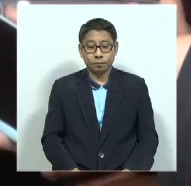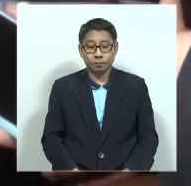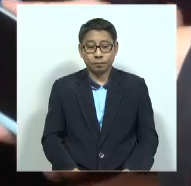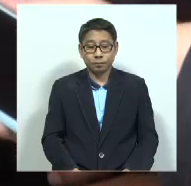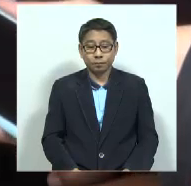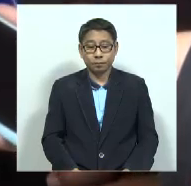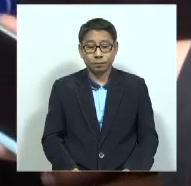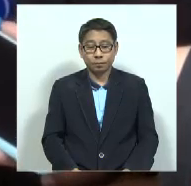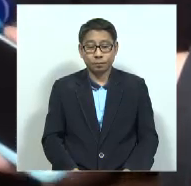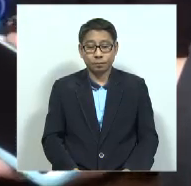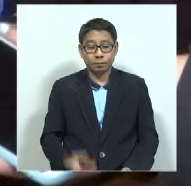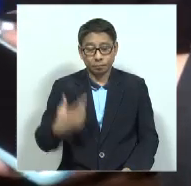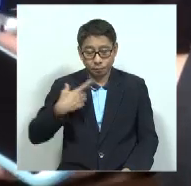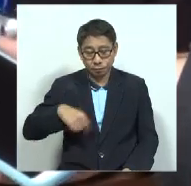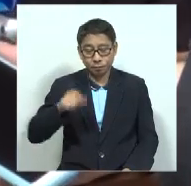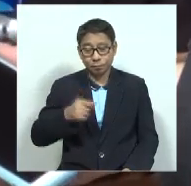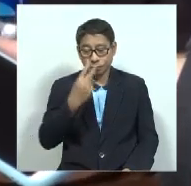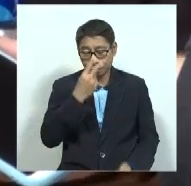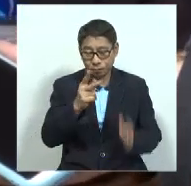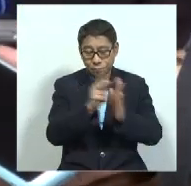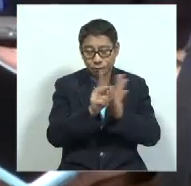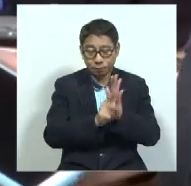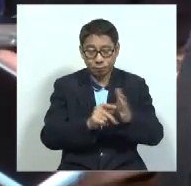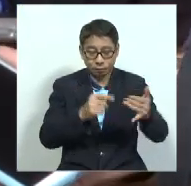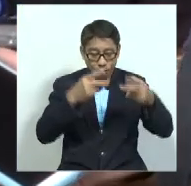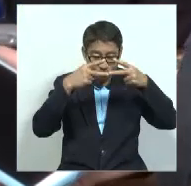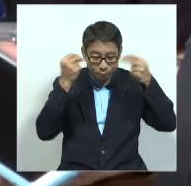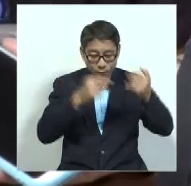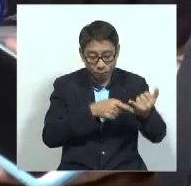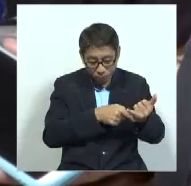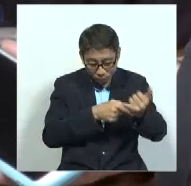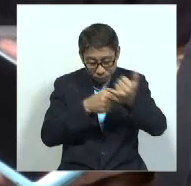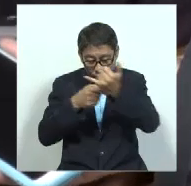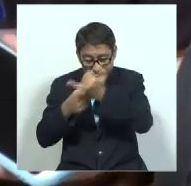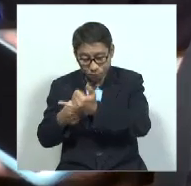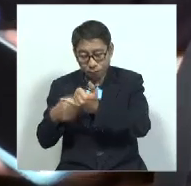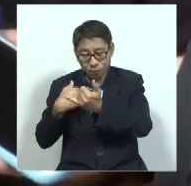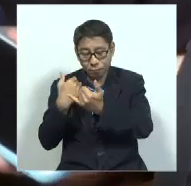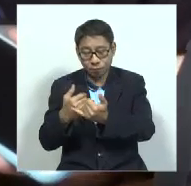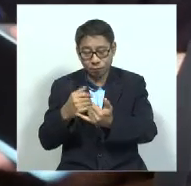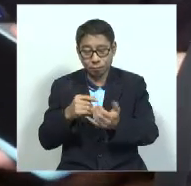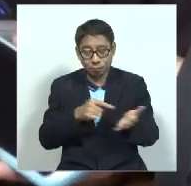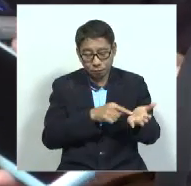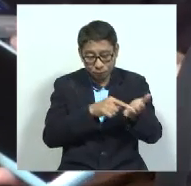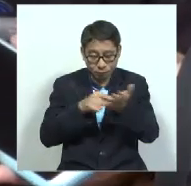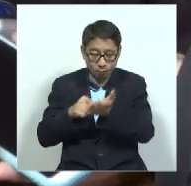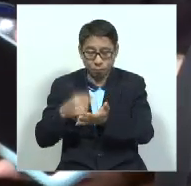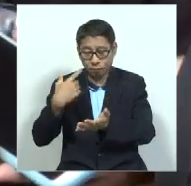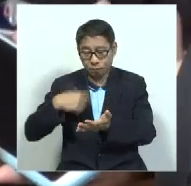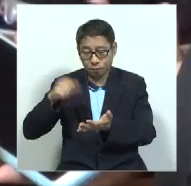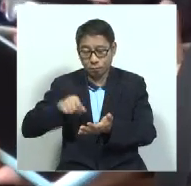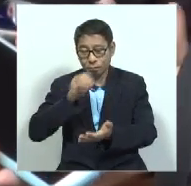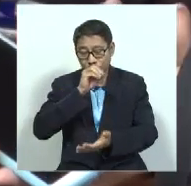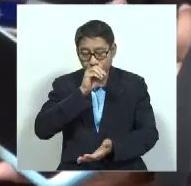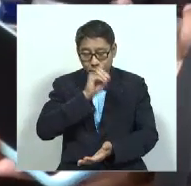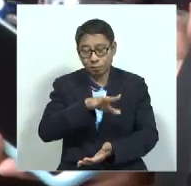ไม่ศาลเขาก็ดูในข้อกฎหมายเรื่องการส่งผู้ร้ายข้ามแดนมันเป็นเรื่องที่ อัยการต้องยื่นคำร้องต่อศาลศาลจะต้องเป็นคนสั่